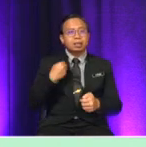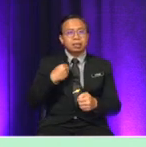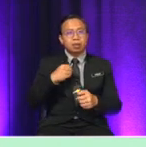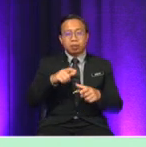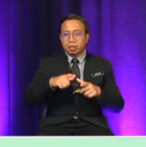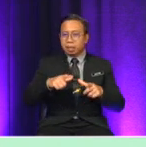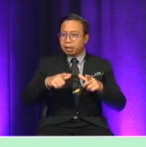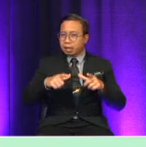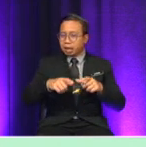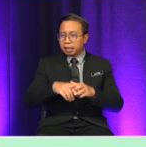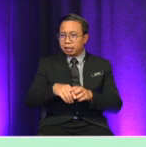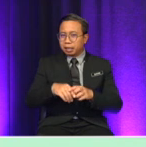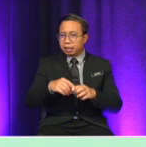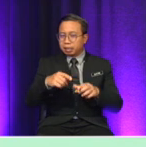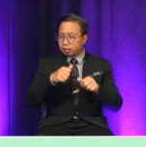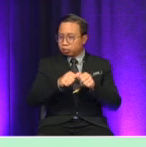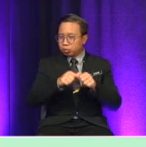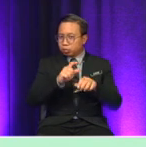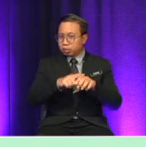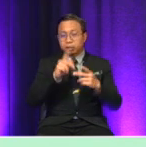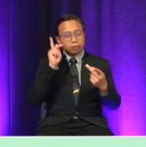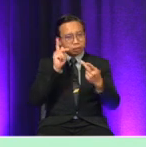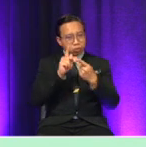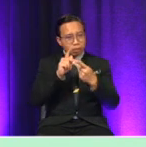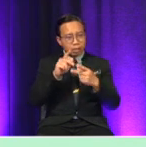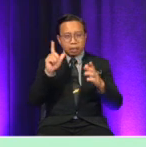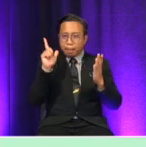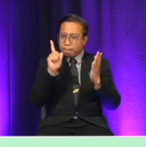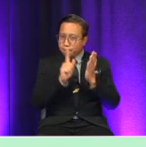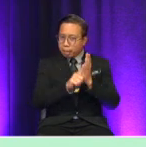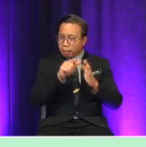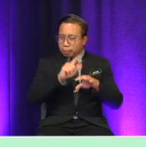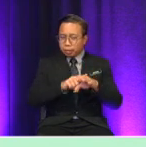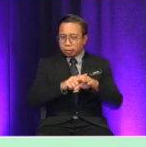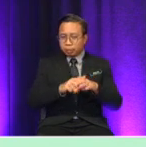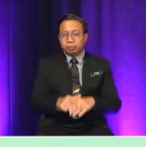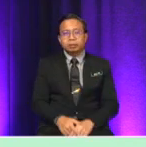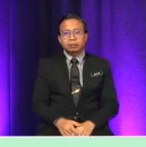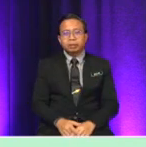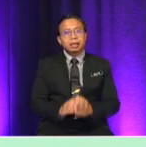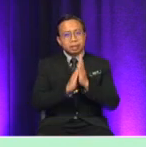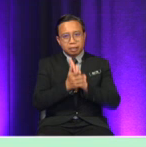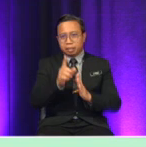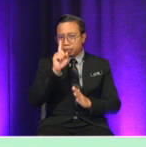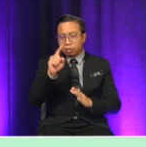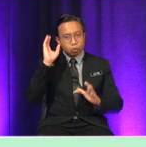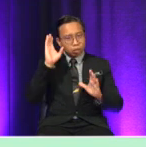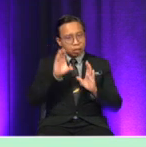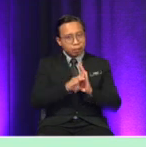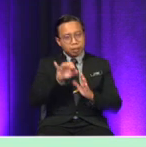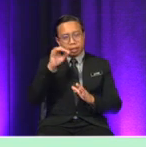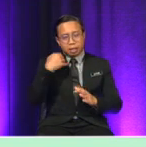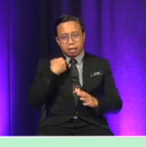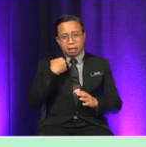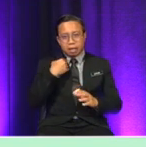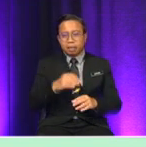berwarna mengikut saiz yang sesuai, kemudian kamu tampal di atas permukaan sehingga permukaan itu menjadi satu gambar yang bercorak dan